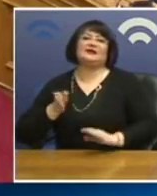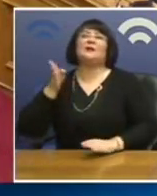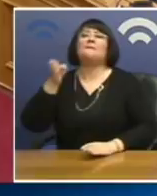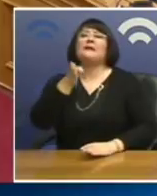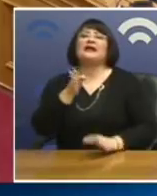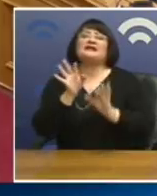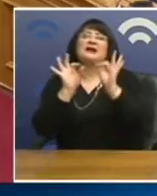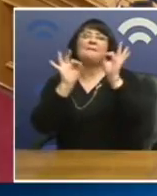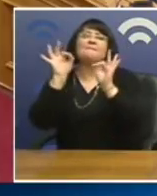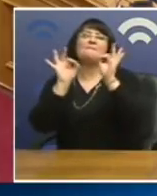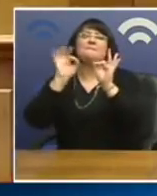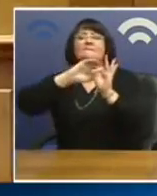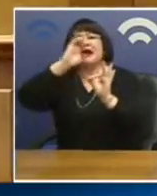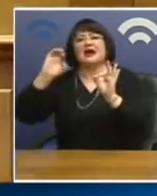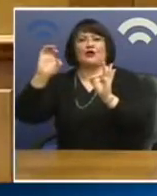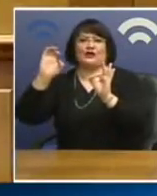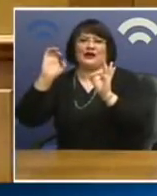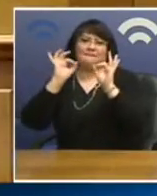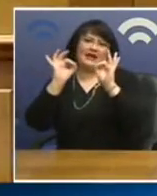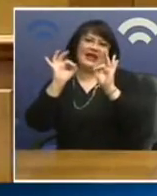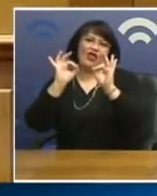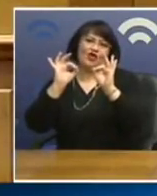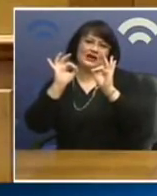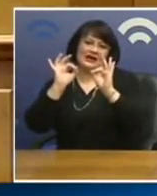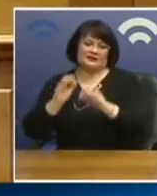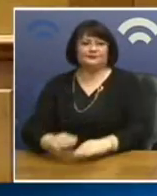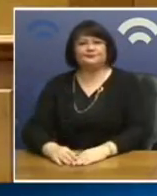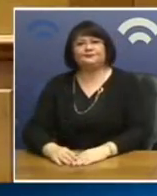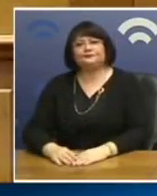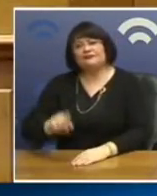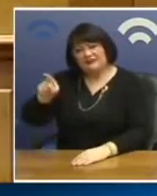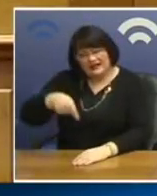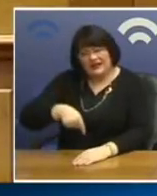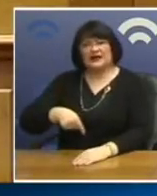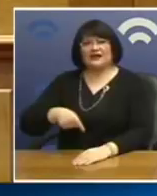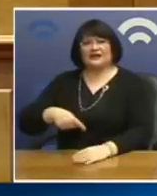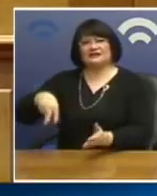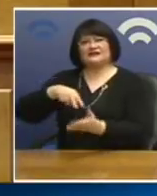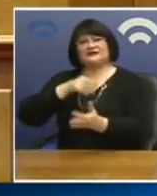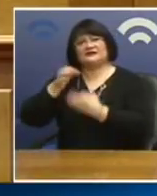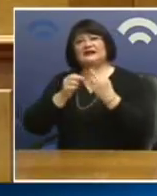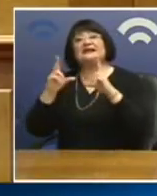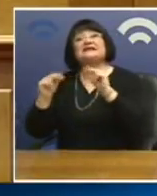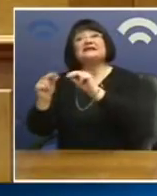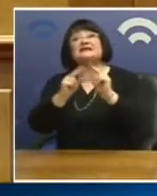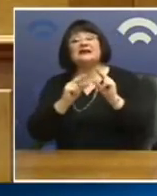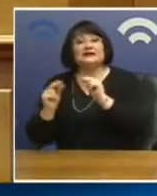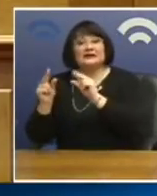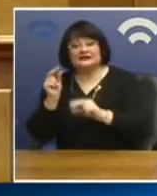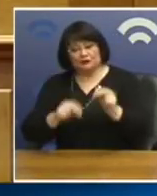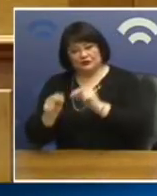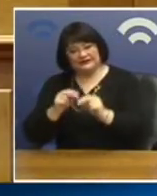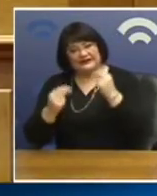Μακεδονία. Αλλά ούτε καν ήρθατε και στην Ολομέλεια να τοποθετηθείτε κατά τη διάρκεια συζήτησης και